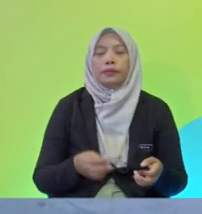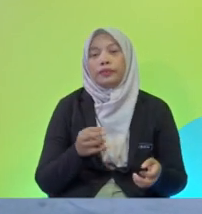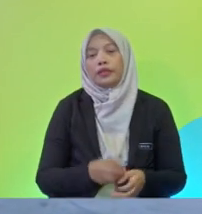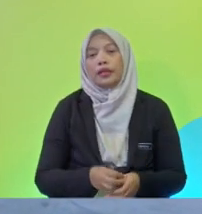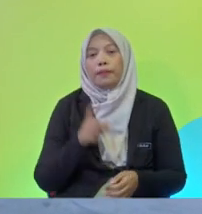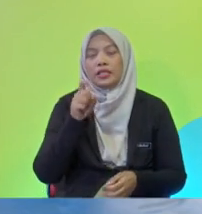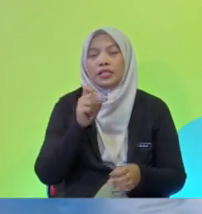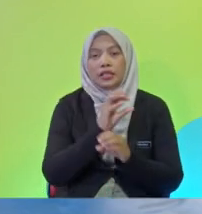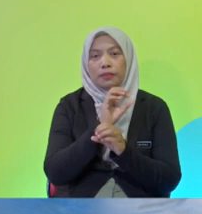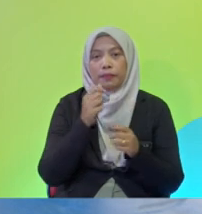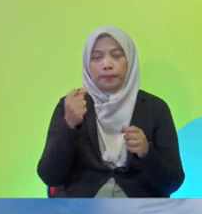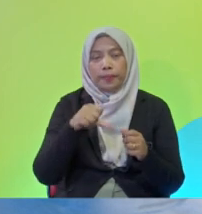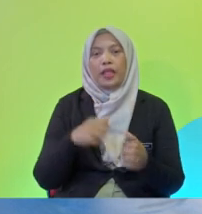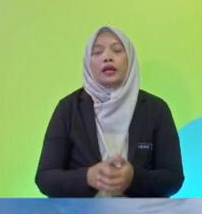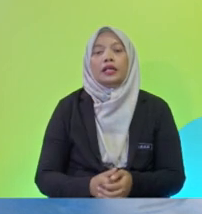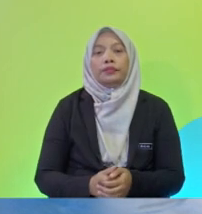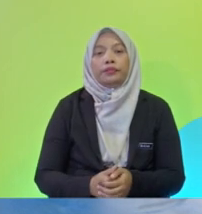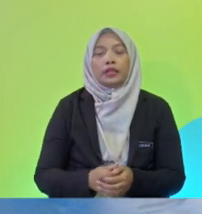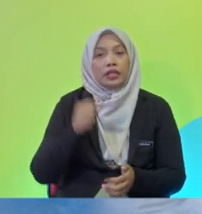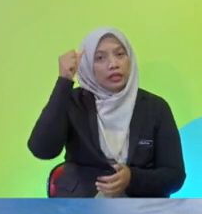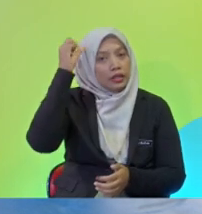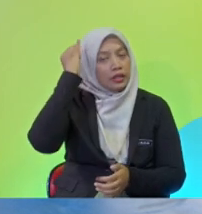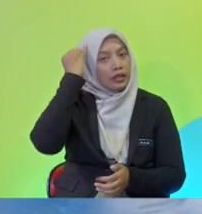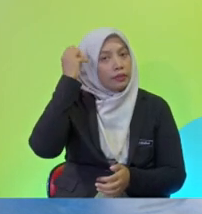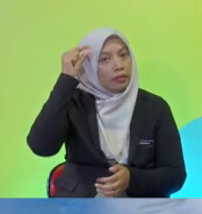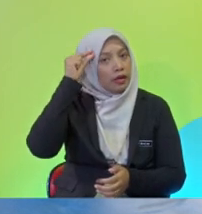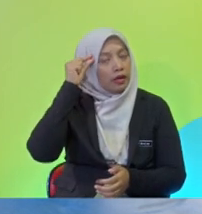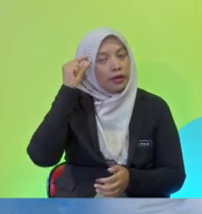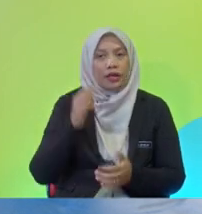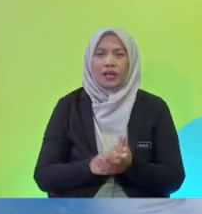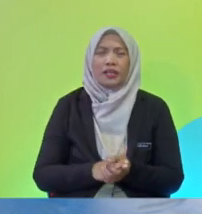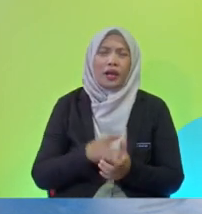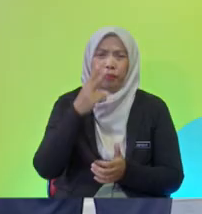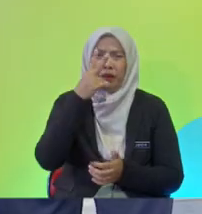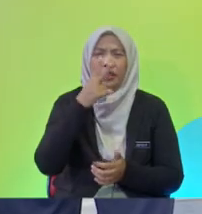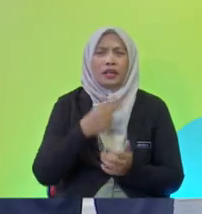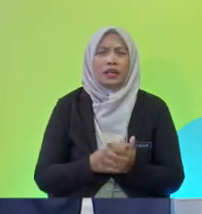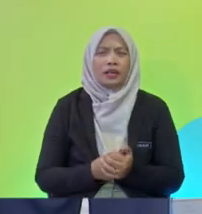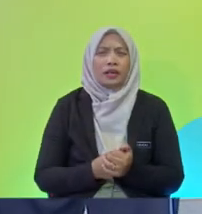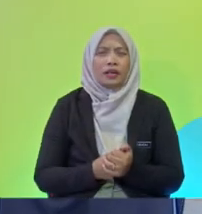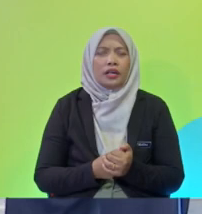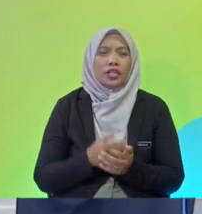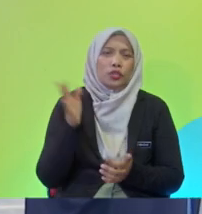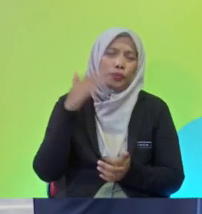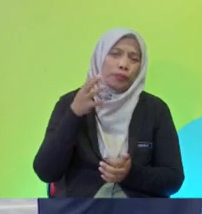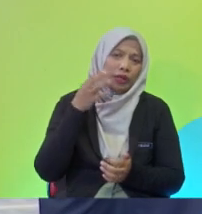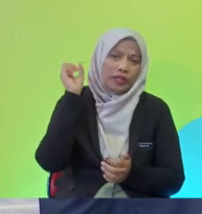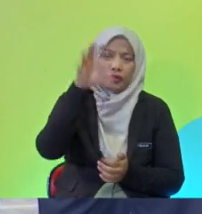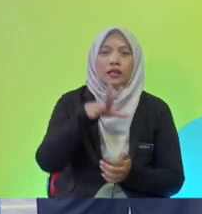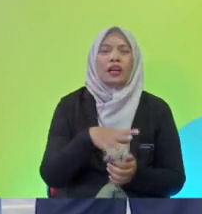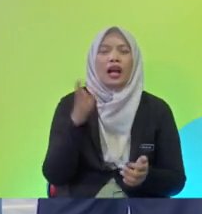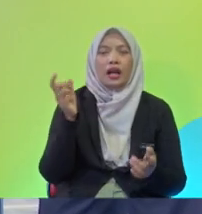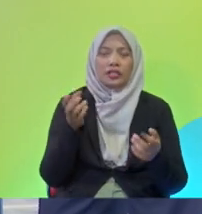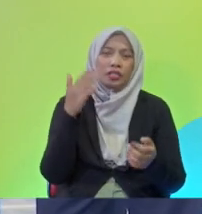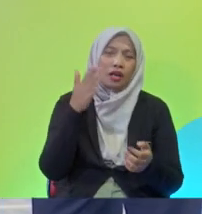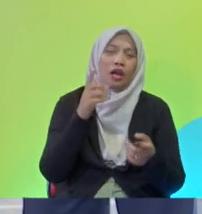Itu strategi menyerang. Okey, saya nak tanya Iqbal lah. Sebab tadi saya nampak Iqbal macam, kita balik, jom kita balik. Dia